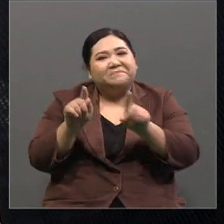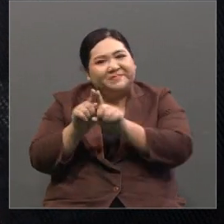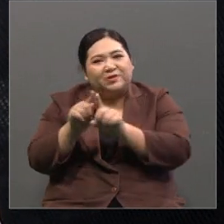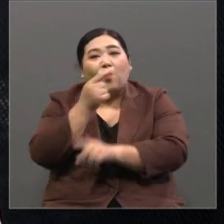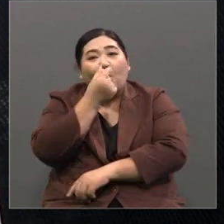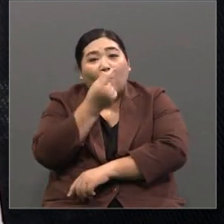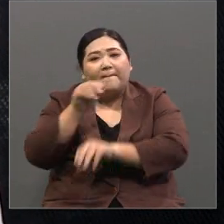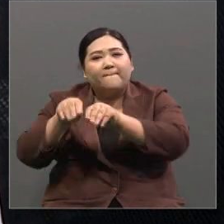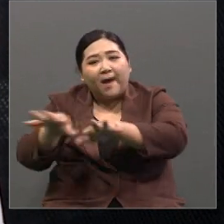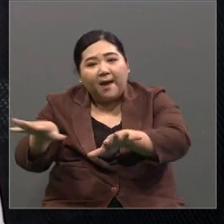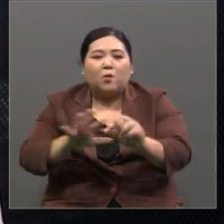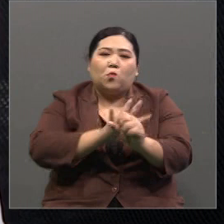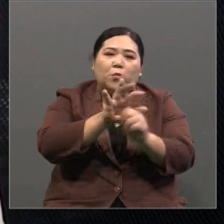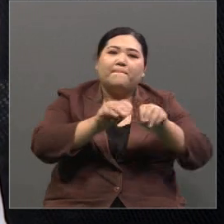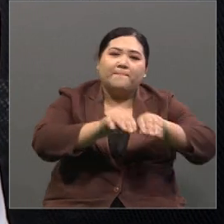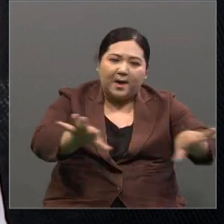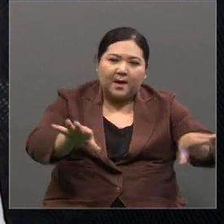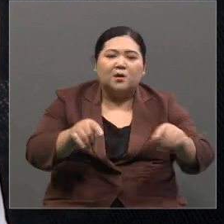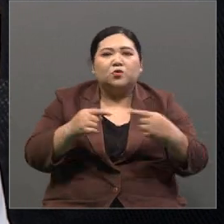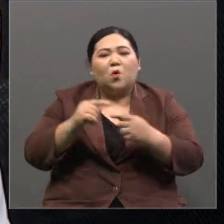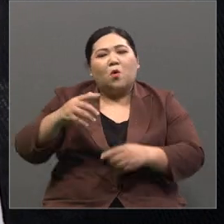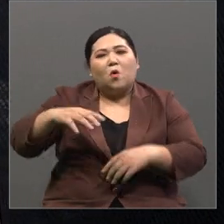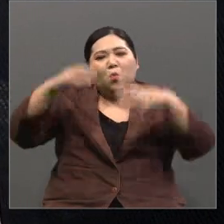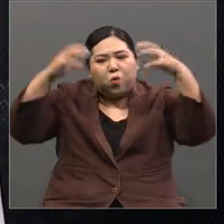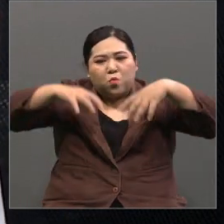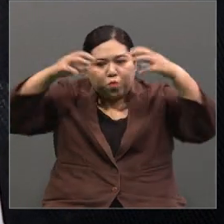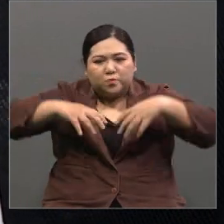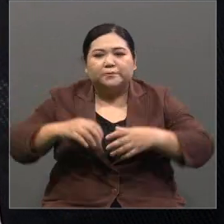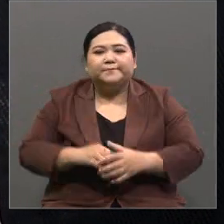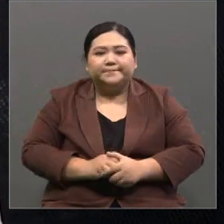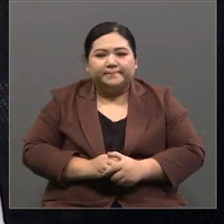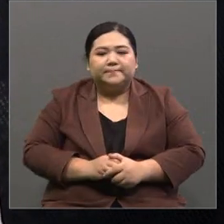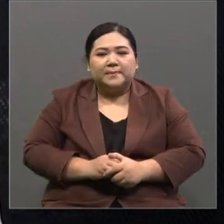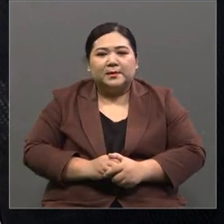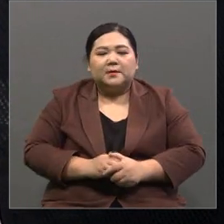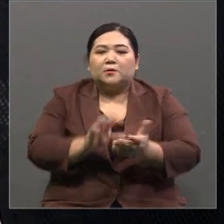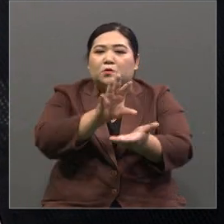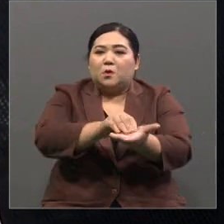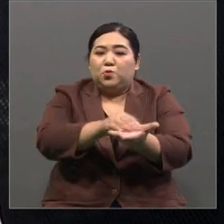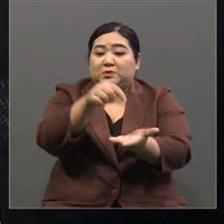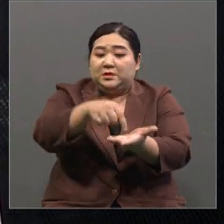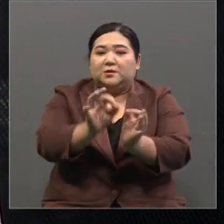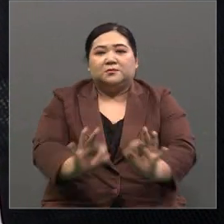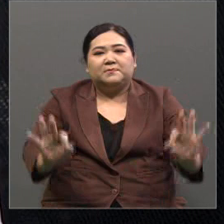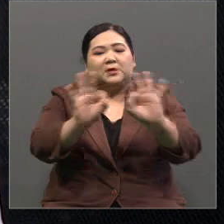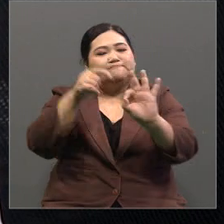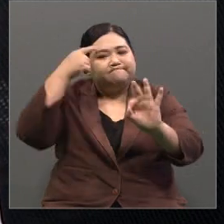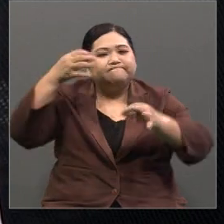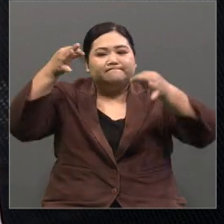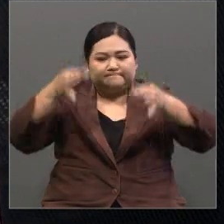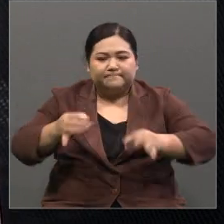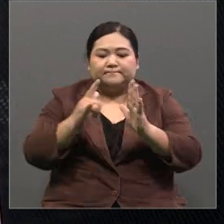คไข้หวัดใหญ่ซึ่งมีการระบาดตามฤดูกาลนะครับซึ่งข้อมูลตรงนี้จะเป็นส่วนสำคัญในการตัดสินใจในการให้วั